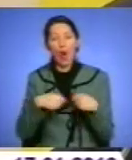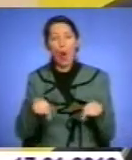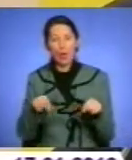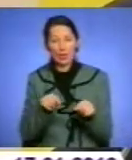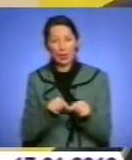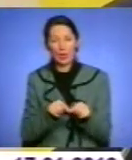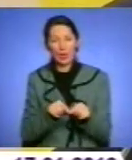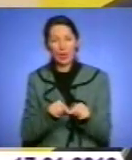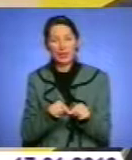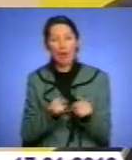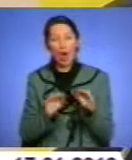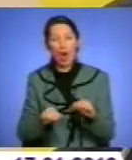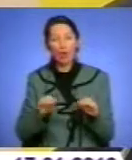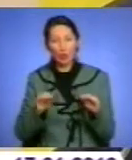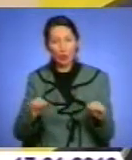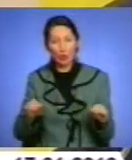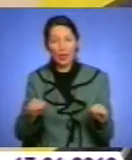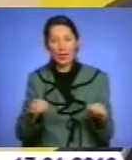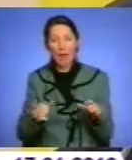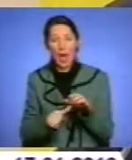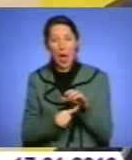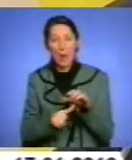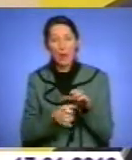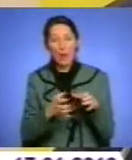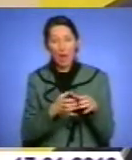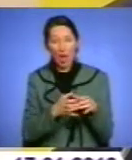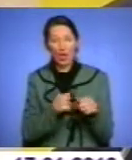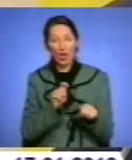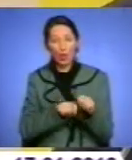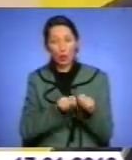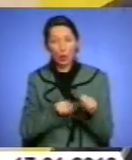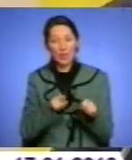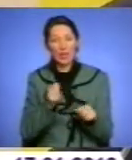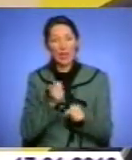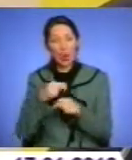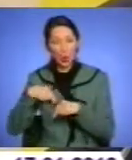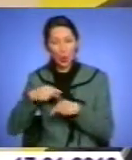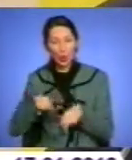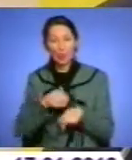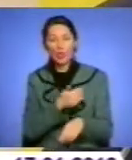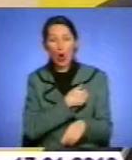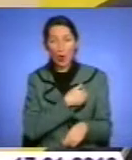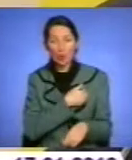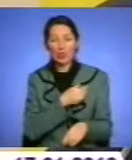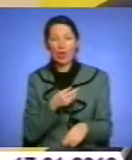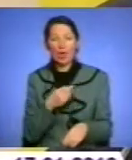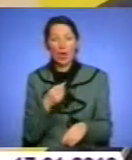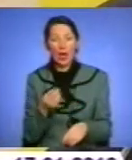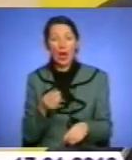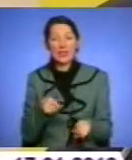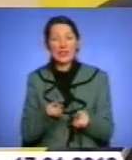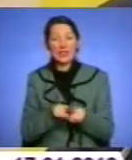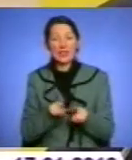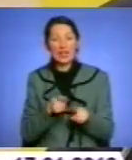організувати розташування бригад і контроль за їх роботою, а також заохочення, мотивація цих бригад, які